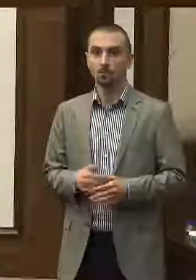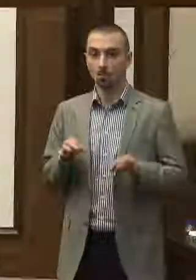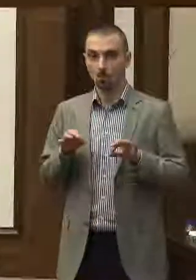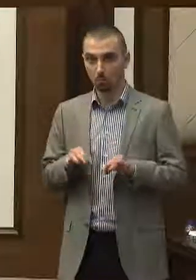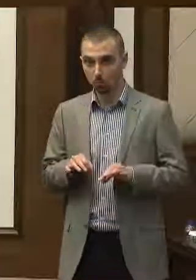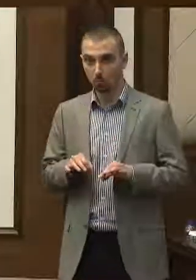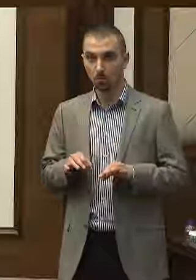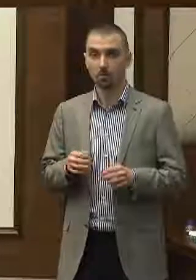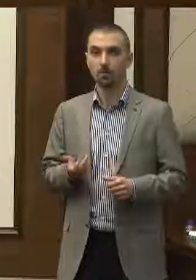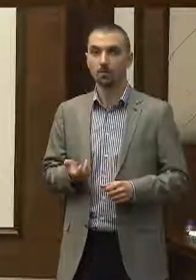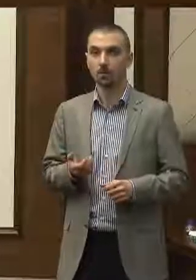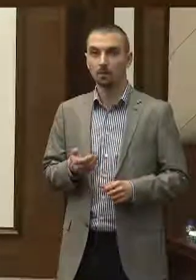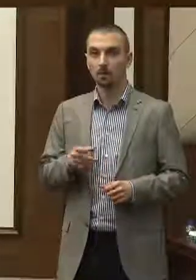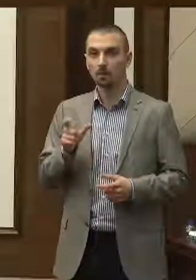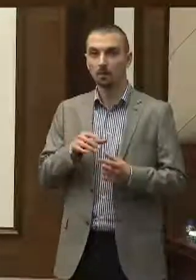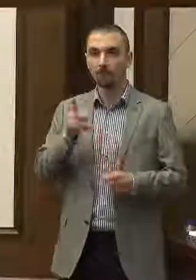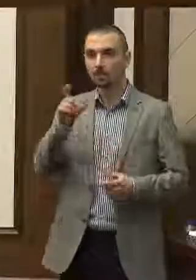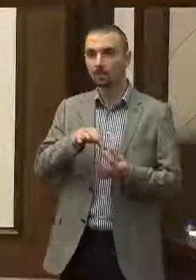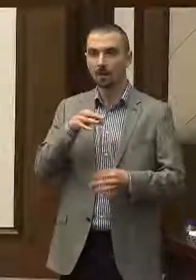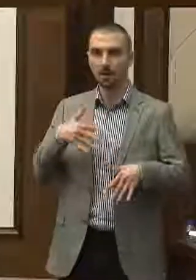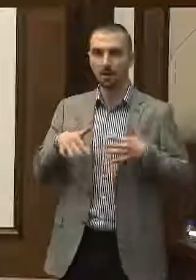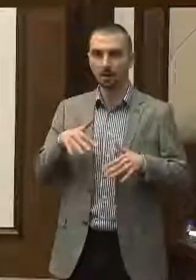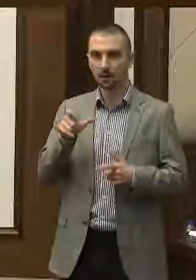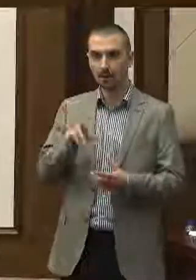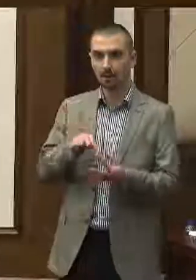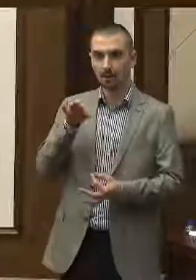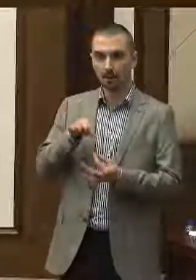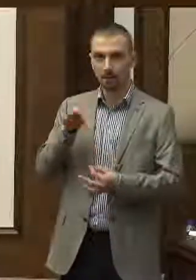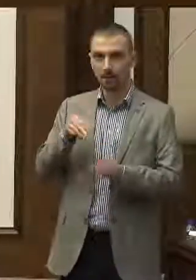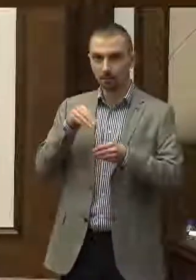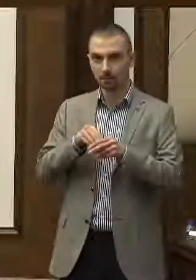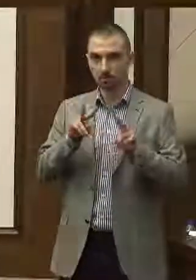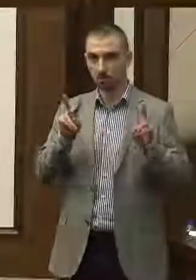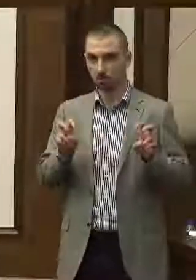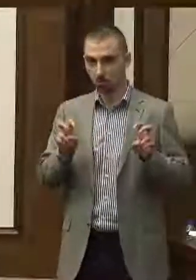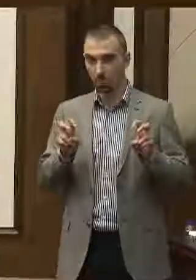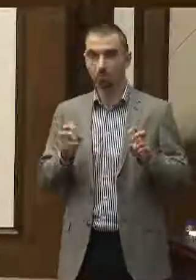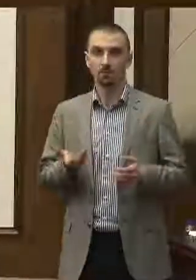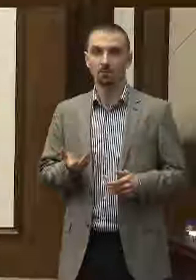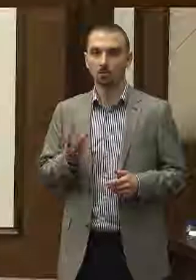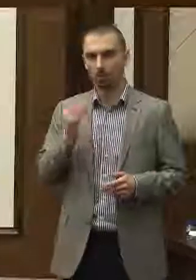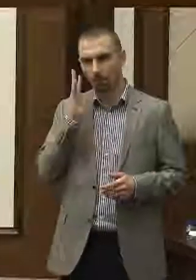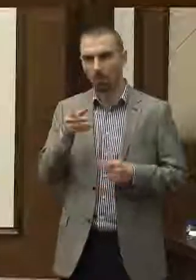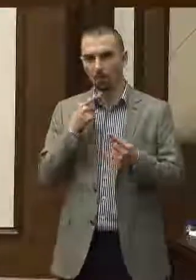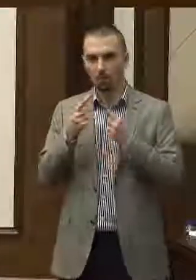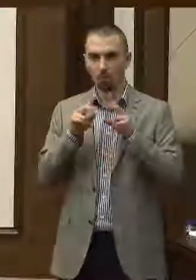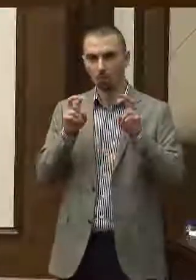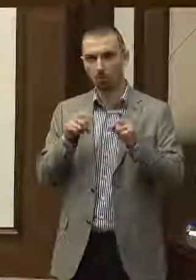bugün dezavantajlı vatandaşlarımızla ilgili çok şeyler konuşulacak,